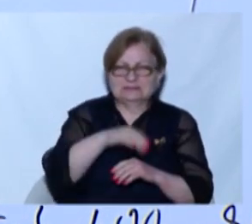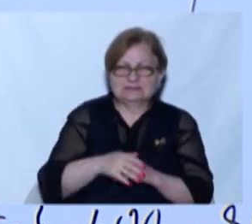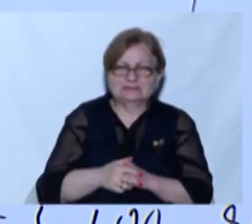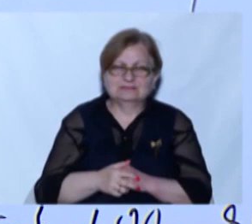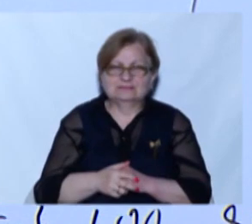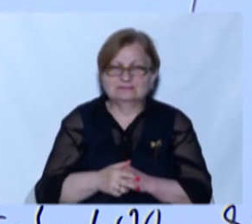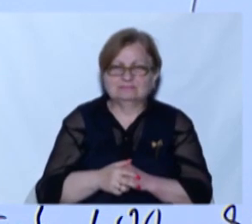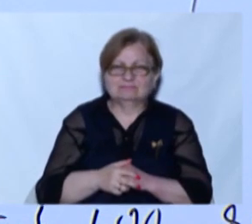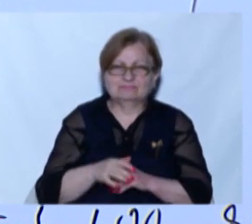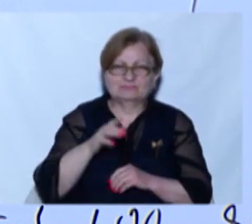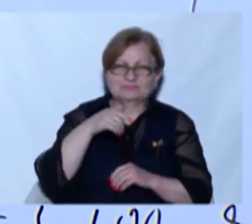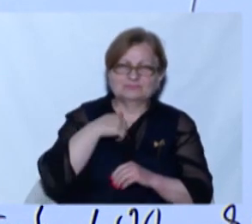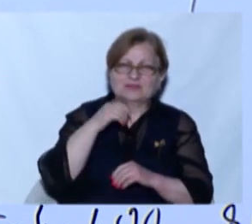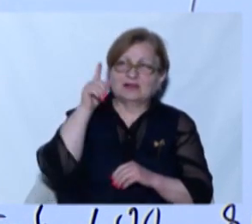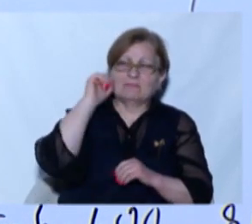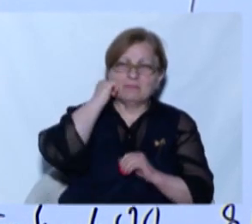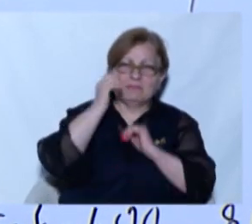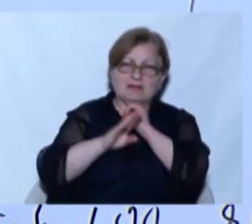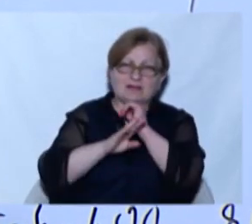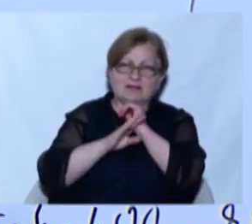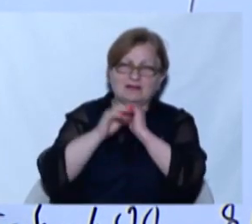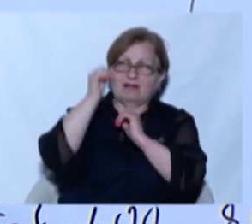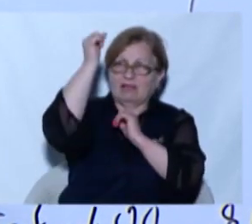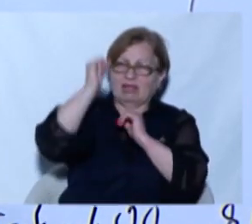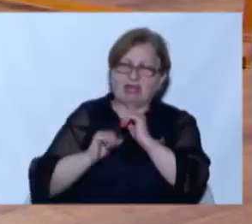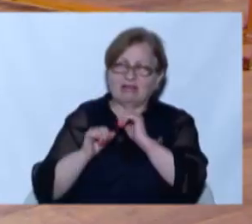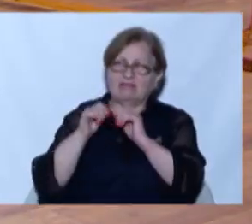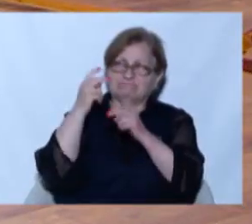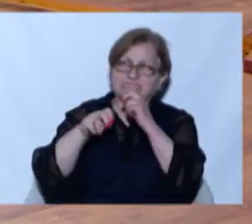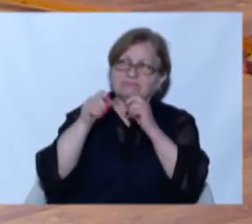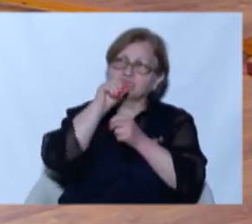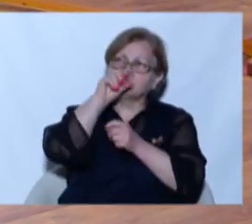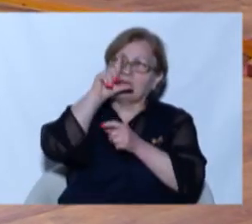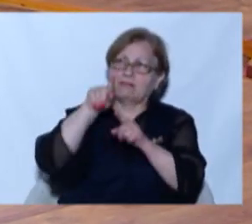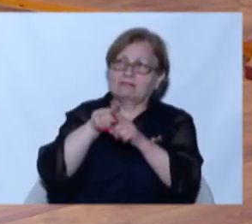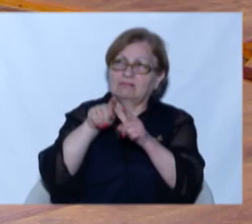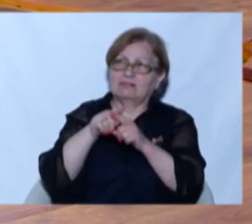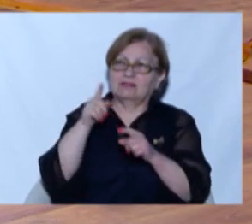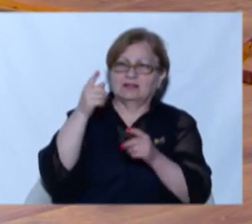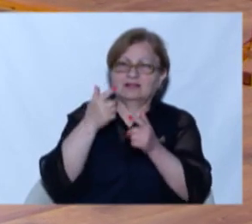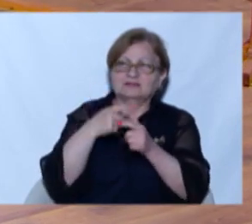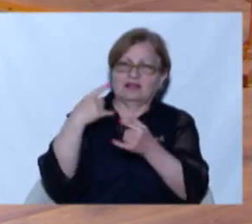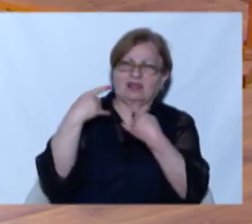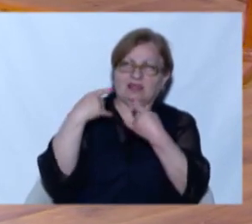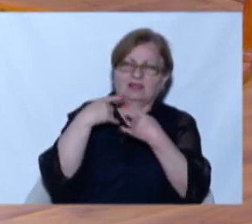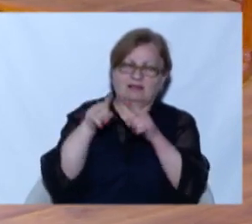შინისკენ. ბებერ წნორს ჩამოხლეჩილი ადგილი პირივით დაეღო და თითქოს სადაცა მომაძახებდა.